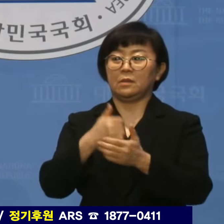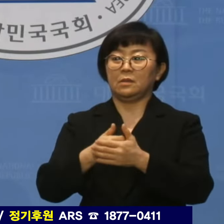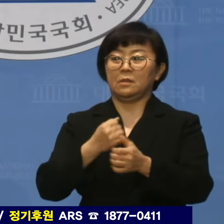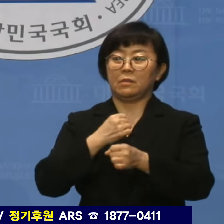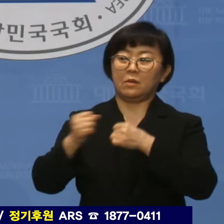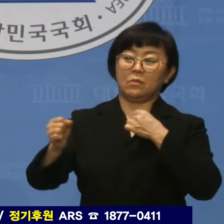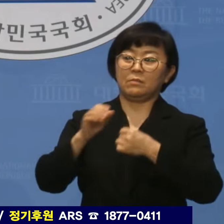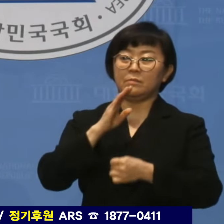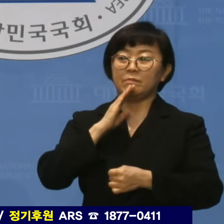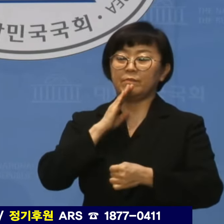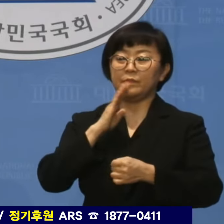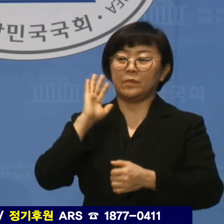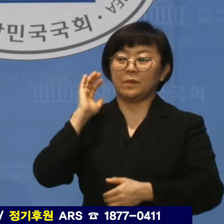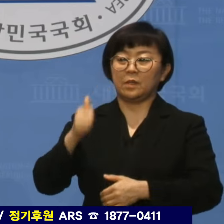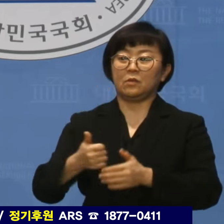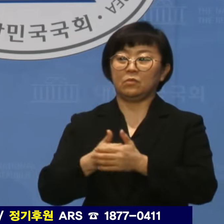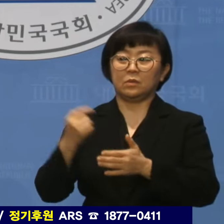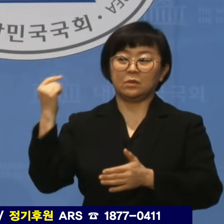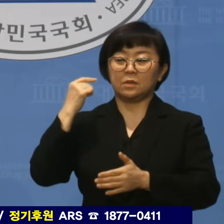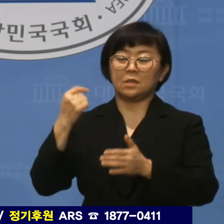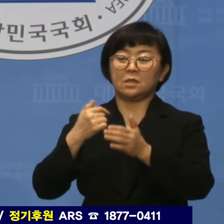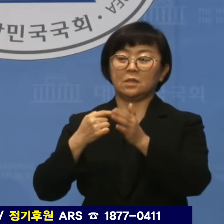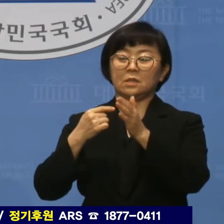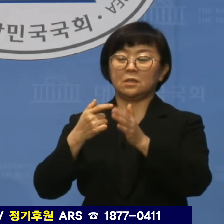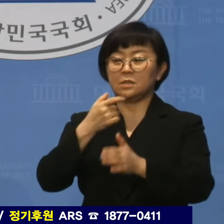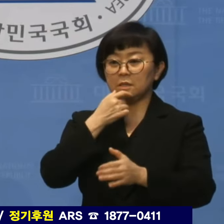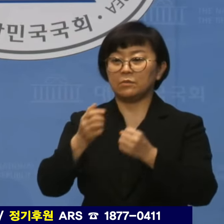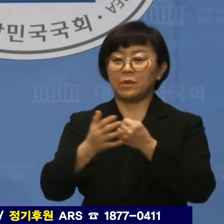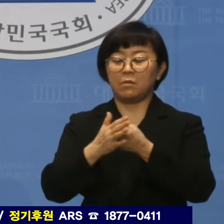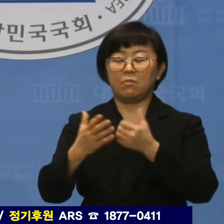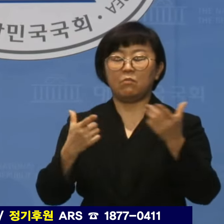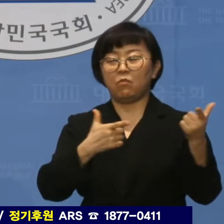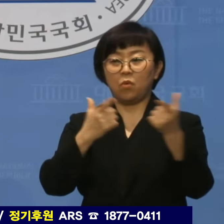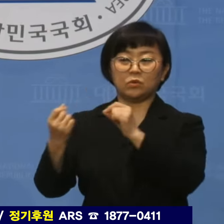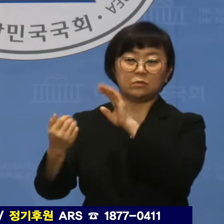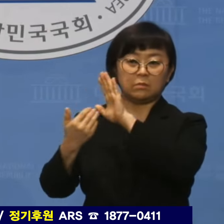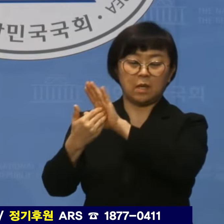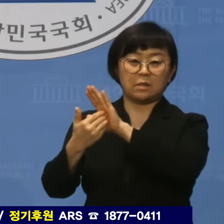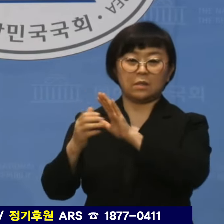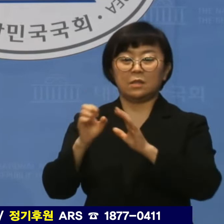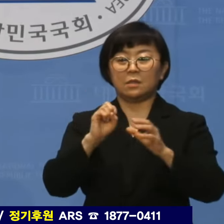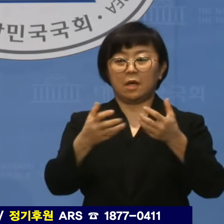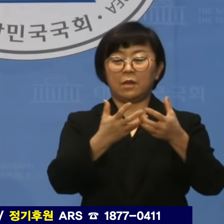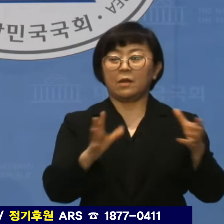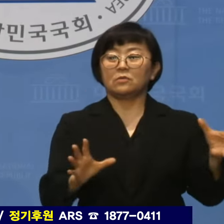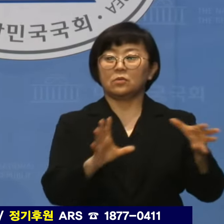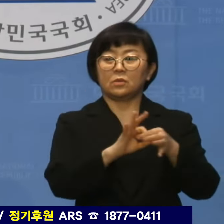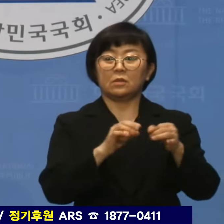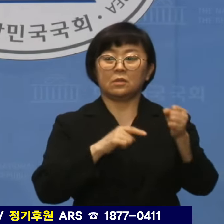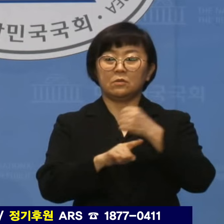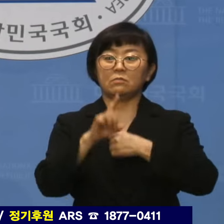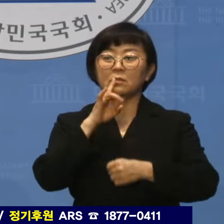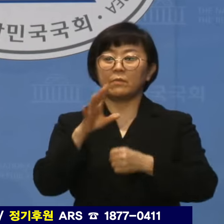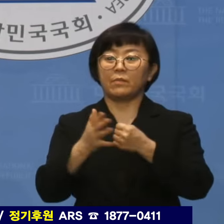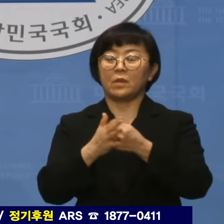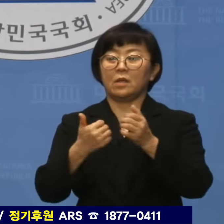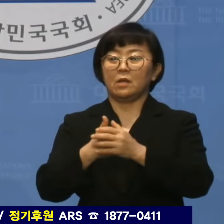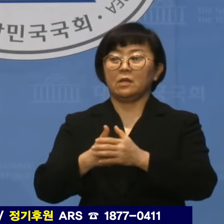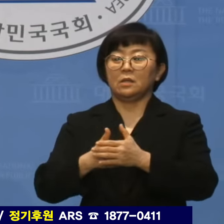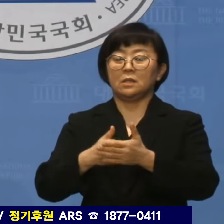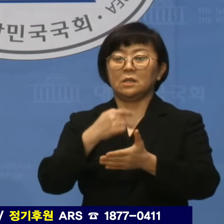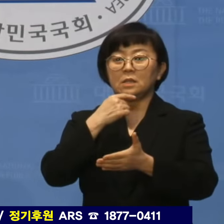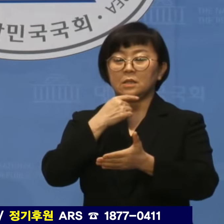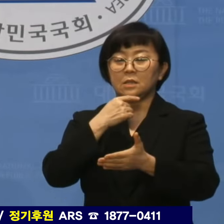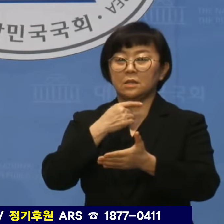것도 황당하지만 대통령 듣기 싫은 소리는 다 차단해버리고 야당 소속이라는 이유만으로